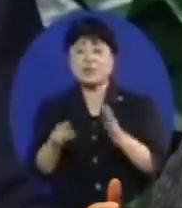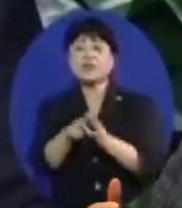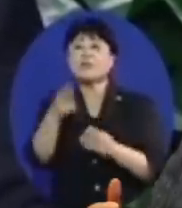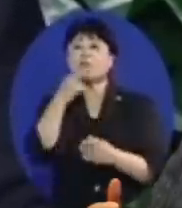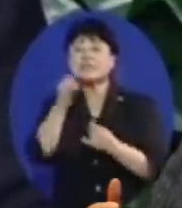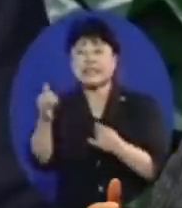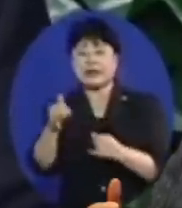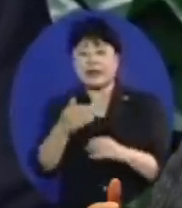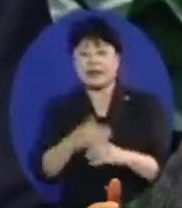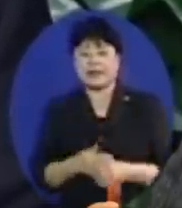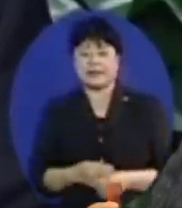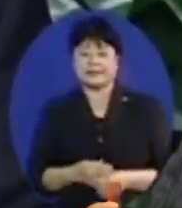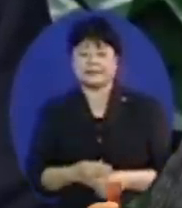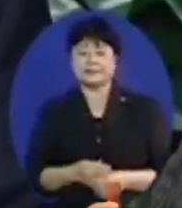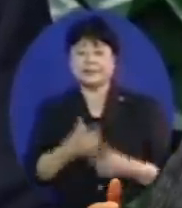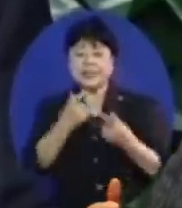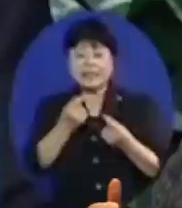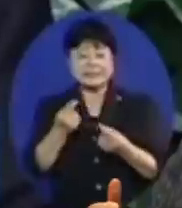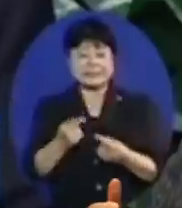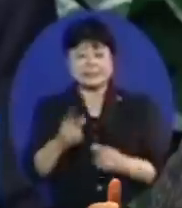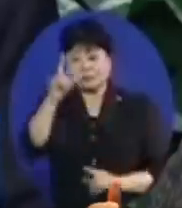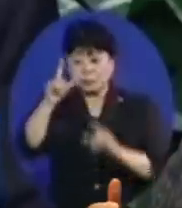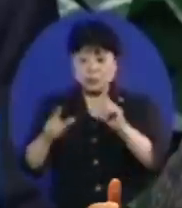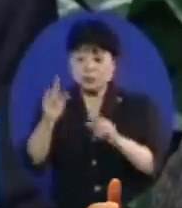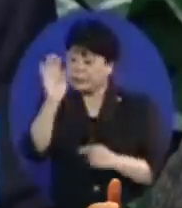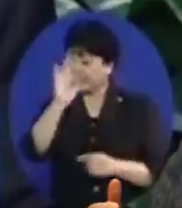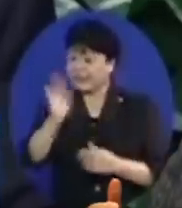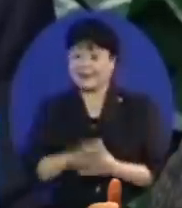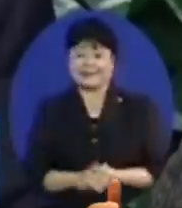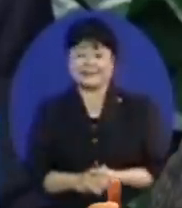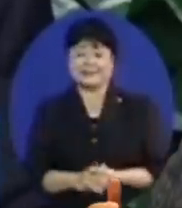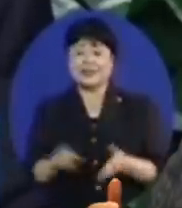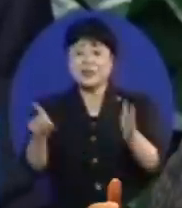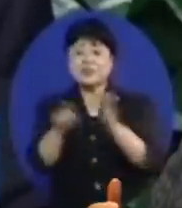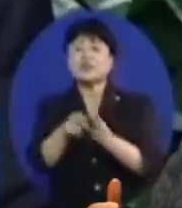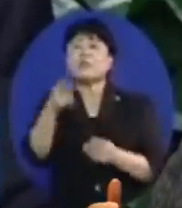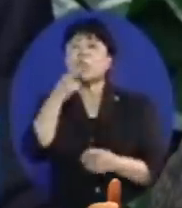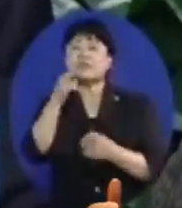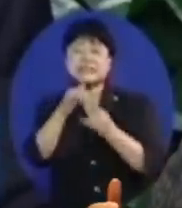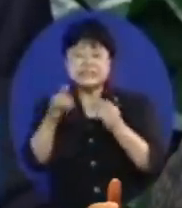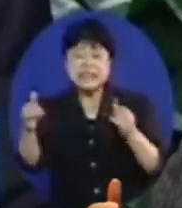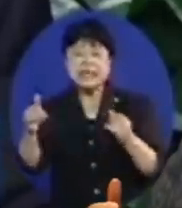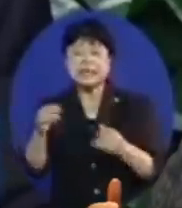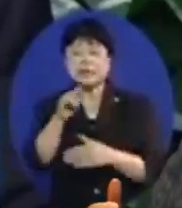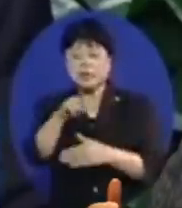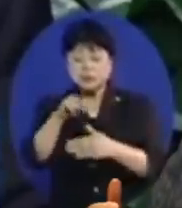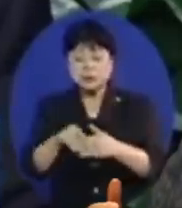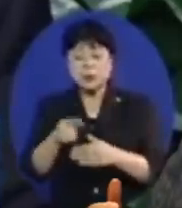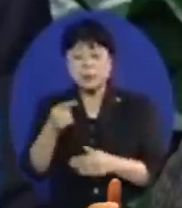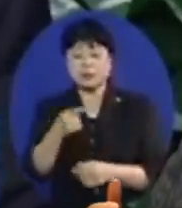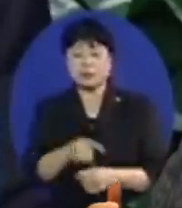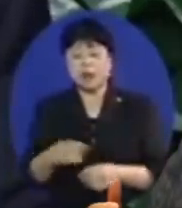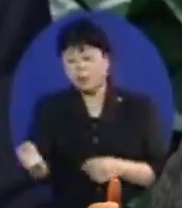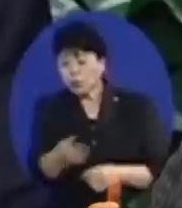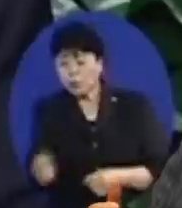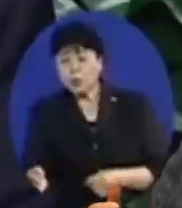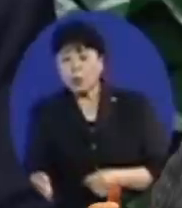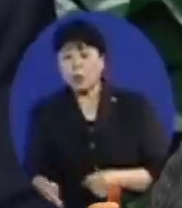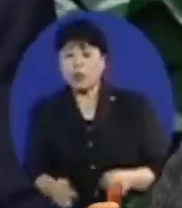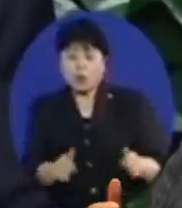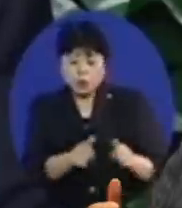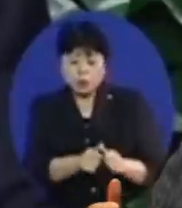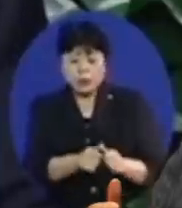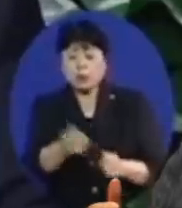사람과 같은 삶의 태도를 취해서는 안 되는 것입니다. 믿지 않는 사람은 내 속을 봐도 텅 비었고 내 곁을